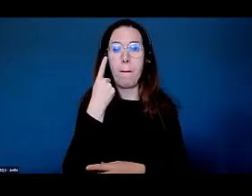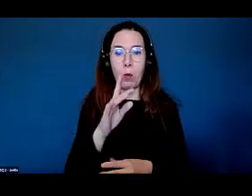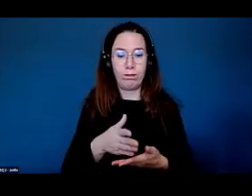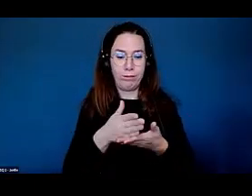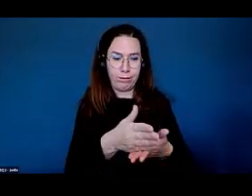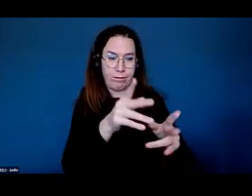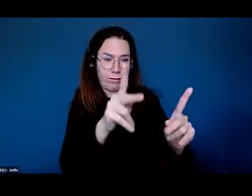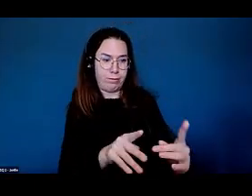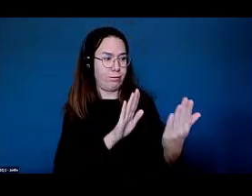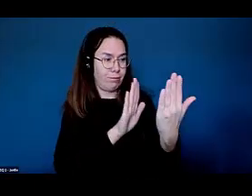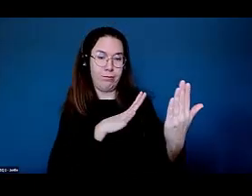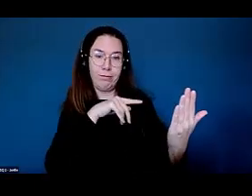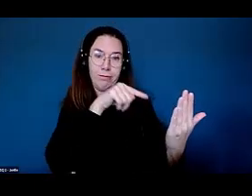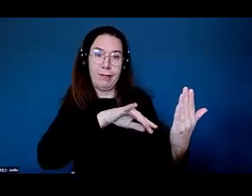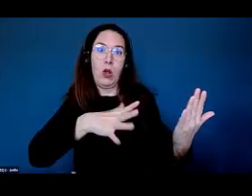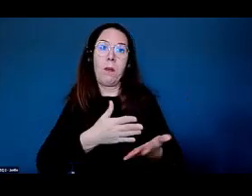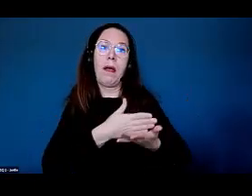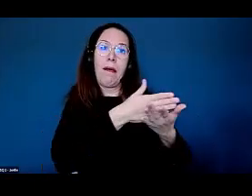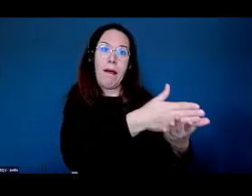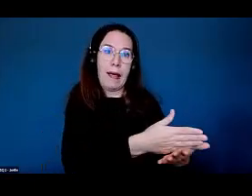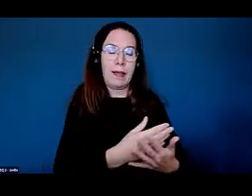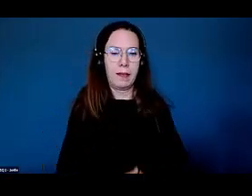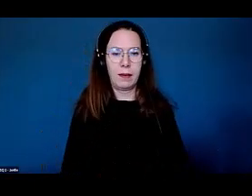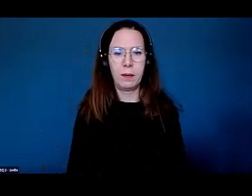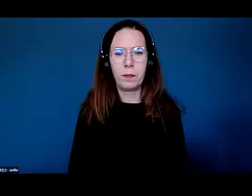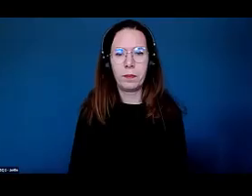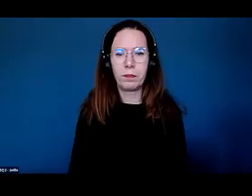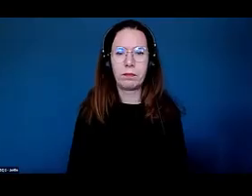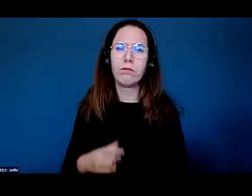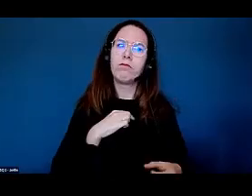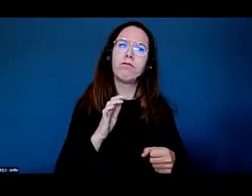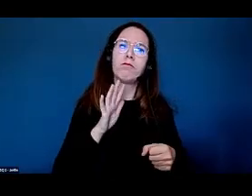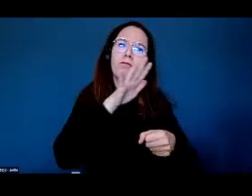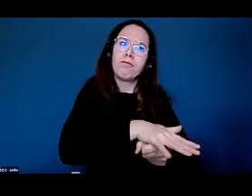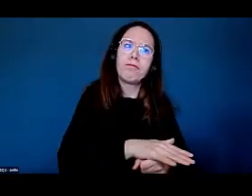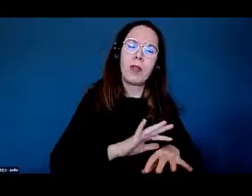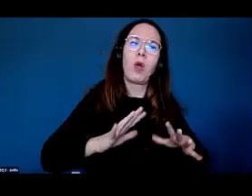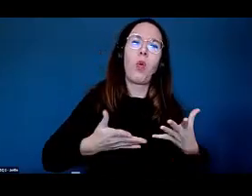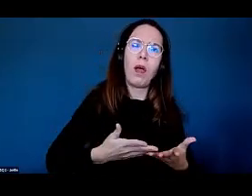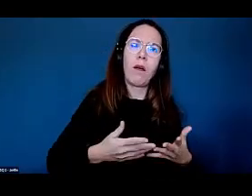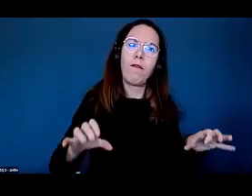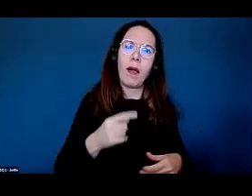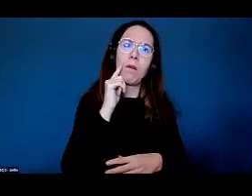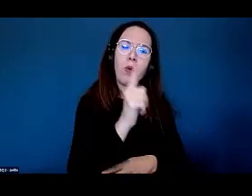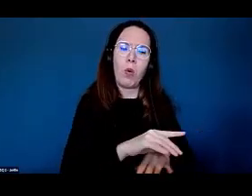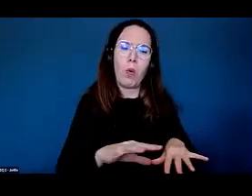pour aider la personne qui est en face de moi? Quel est mon engagement?